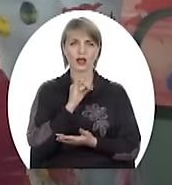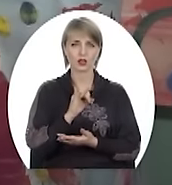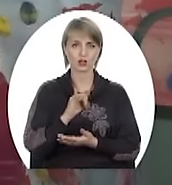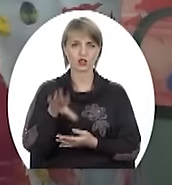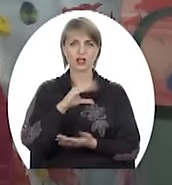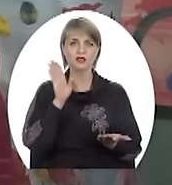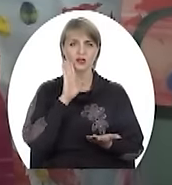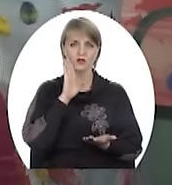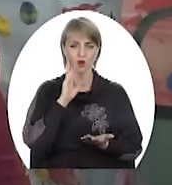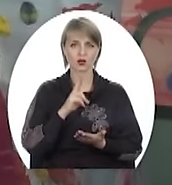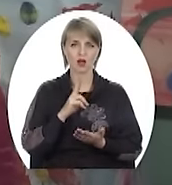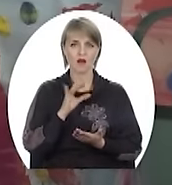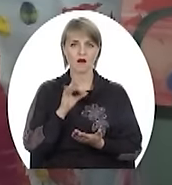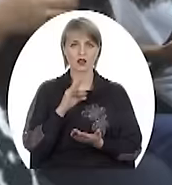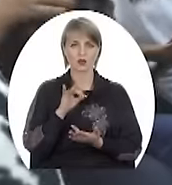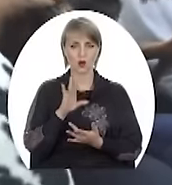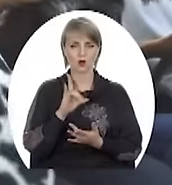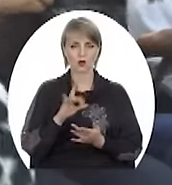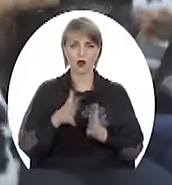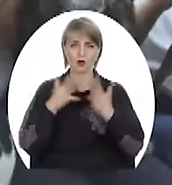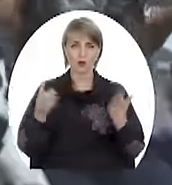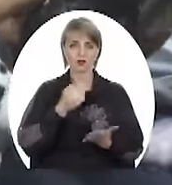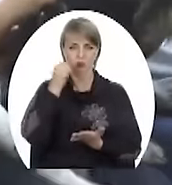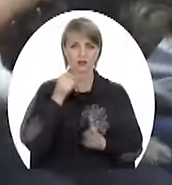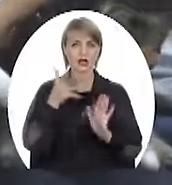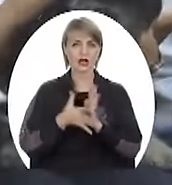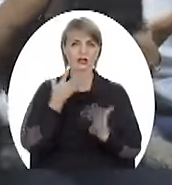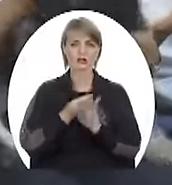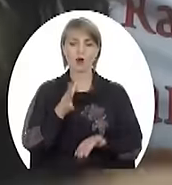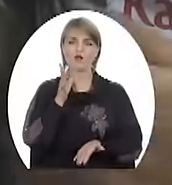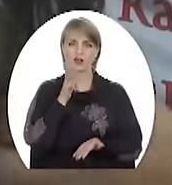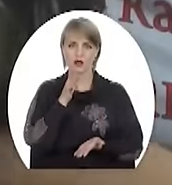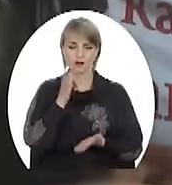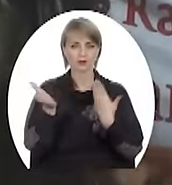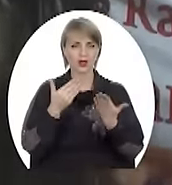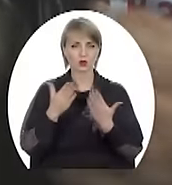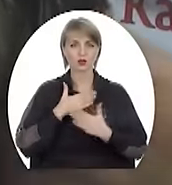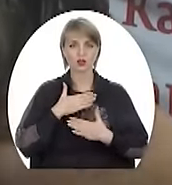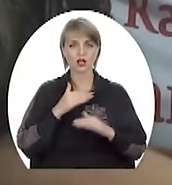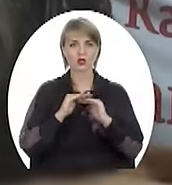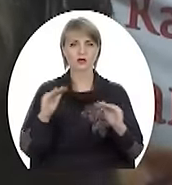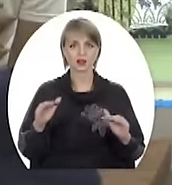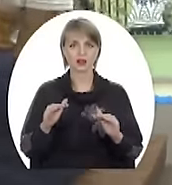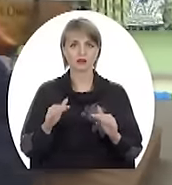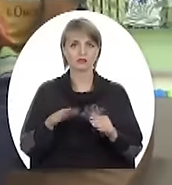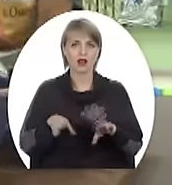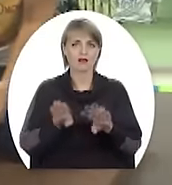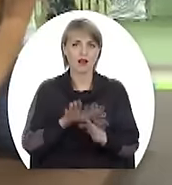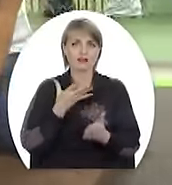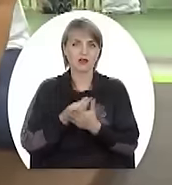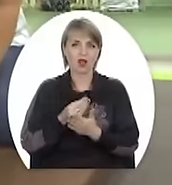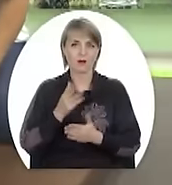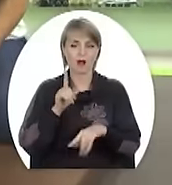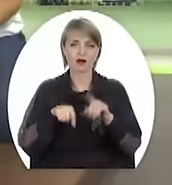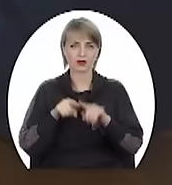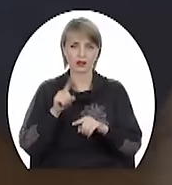Коновалова, вот и Ольга Ильинична, и все девчонки-волонтеры, огромное им спасибо, они тратят свое время, относятся к нашим